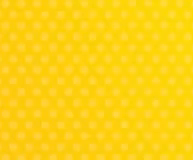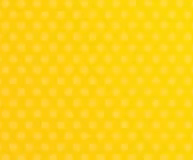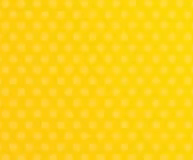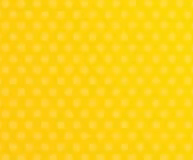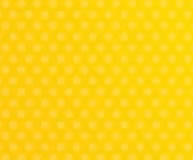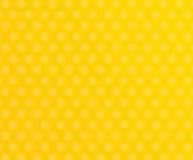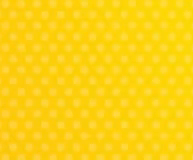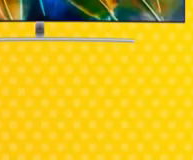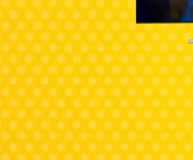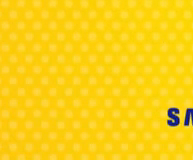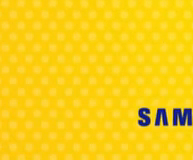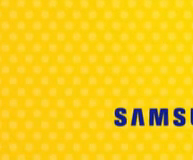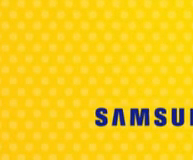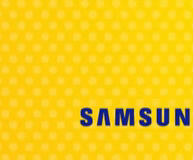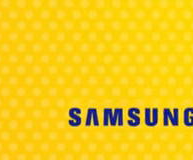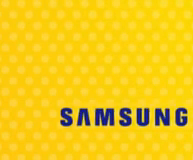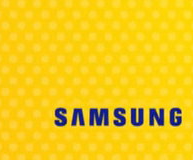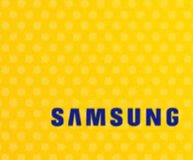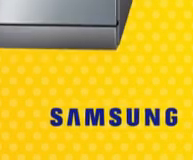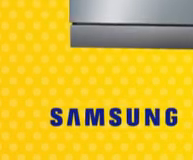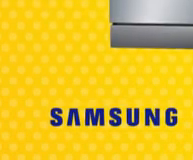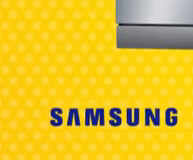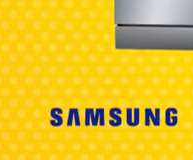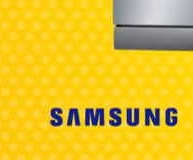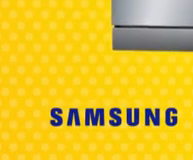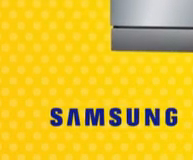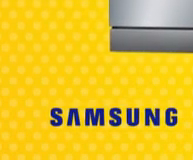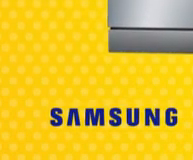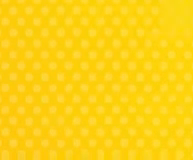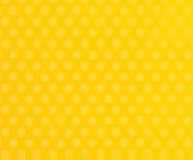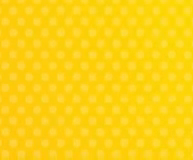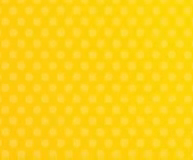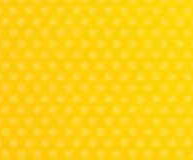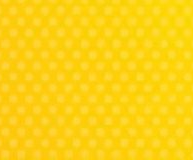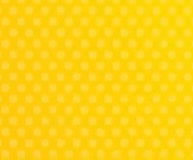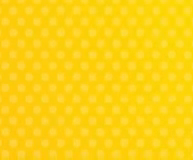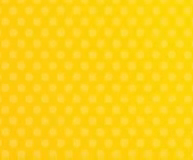מגוון של מוצרים, מגוון של מותגים קונים ב...